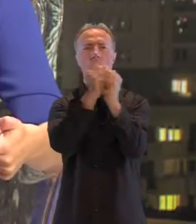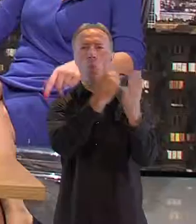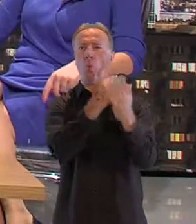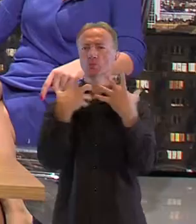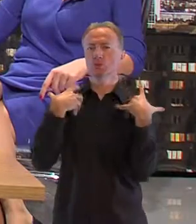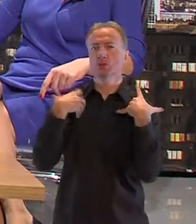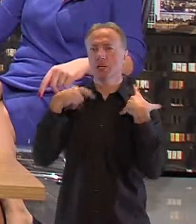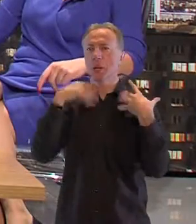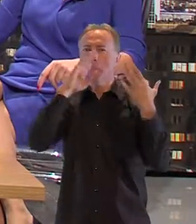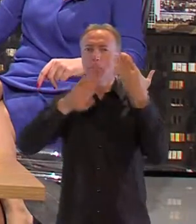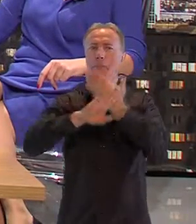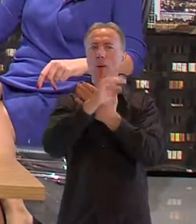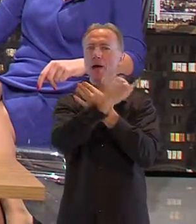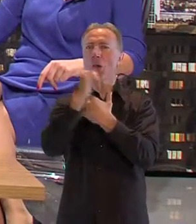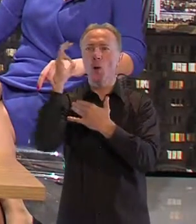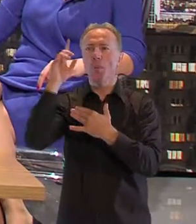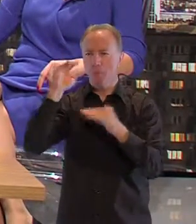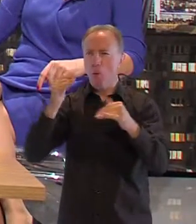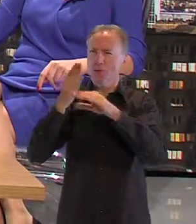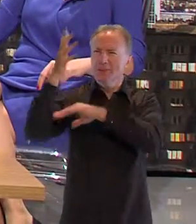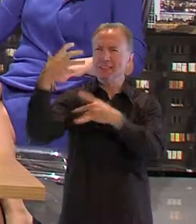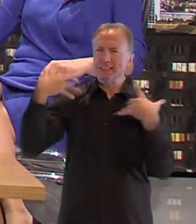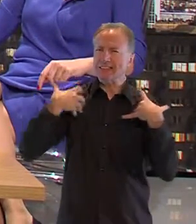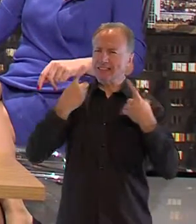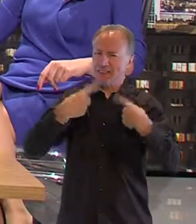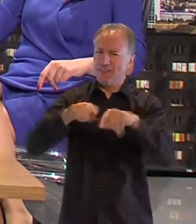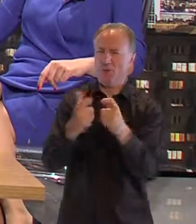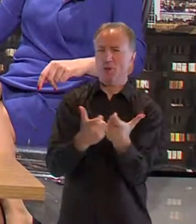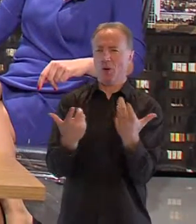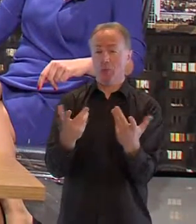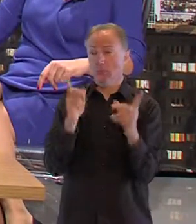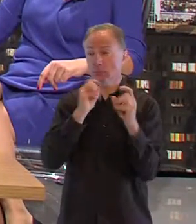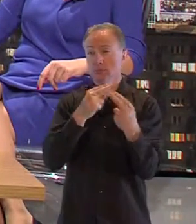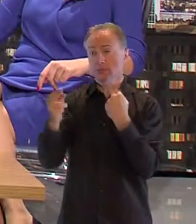coś osiągnąć w życiu, prawda? Bo to jest chyba bardzo ważne. Tak, mimo tego, że mamy rodziny, dzieci,